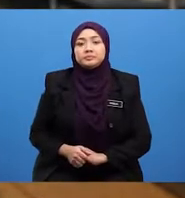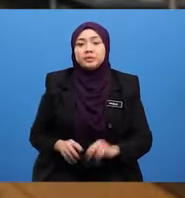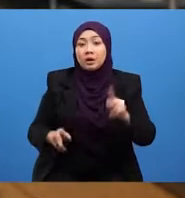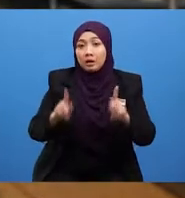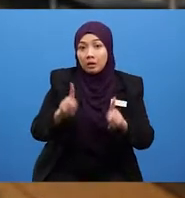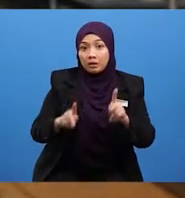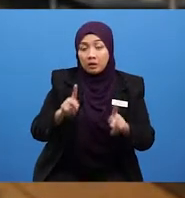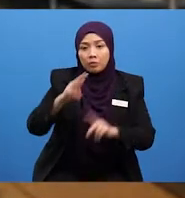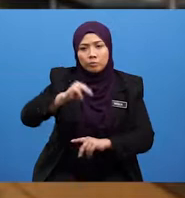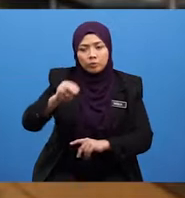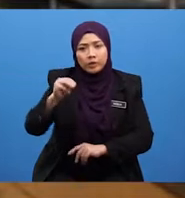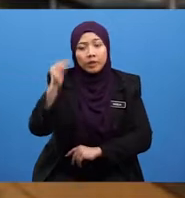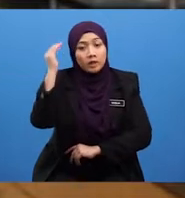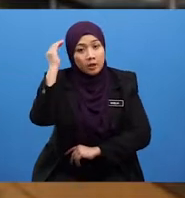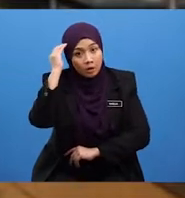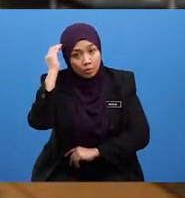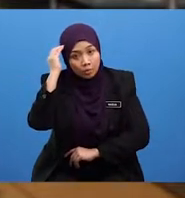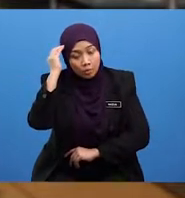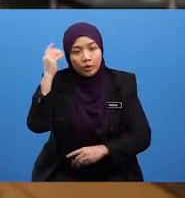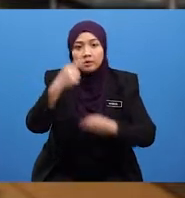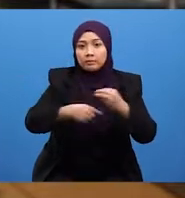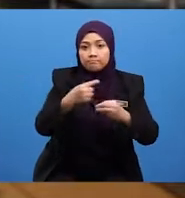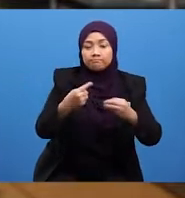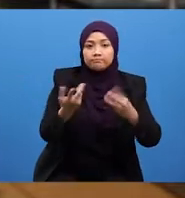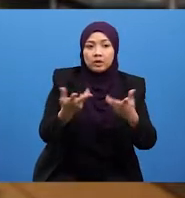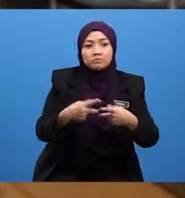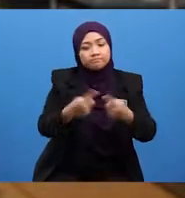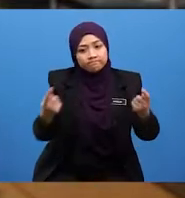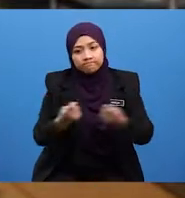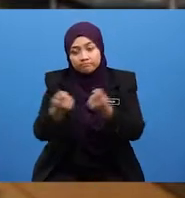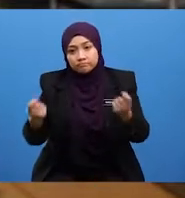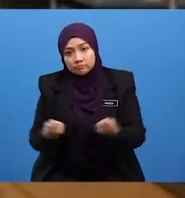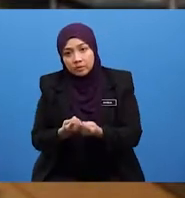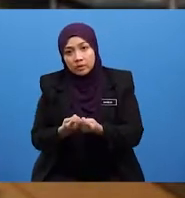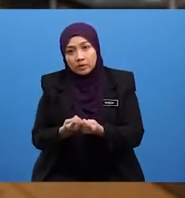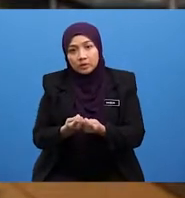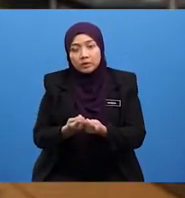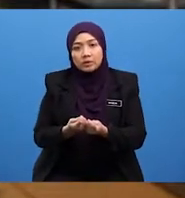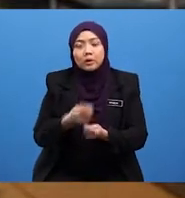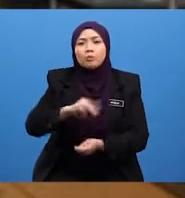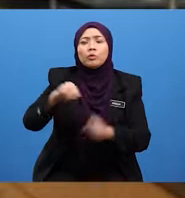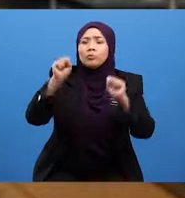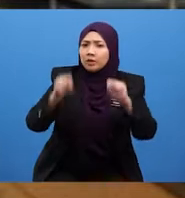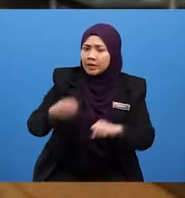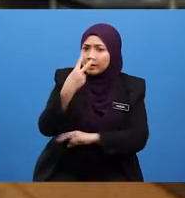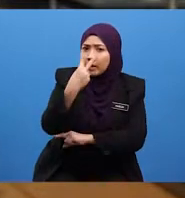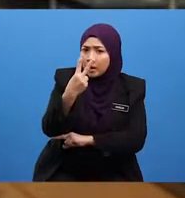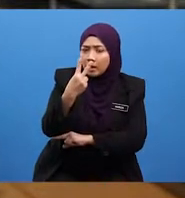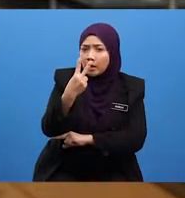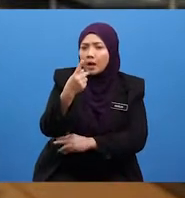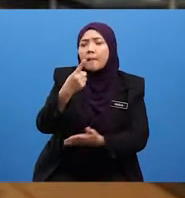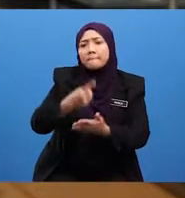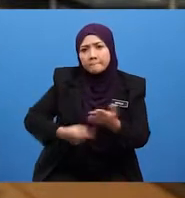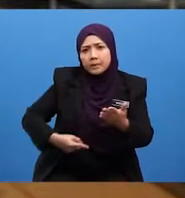murid-murid peka dengan situasi, murid-murid akan dapat melihat penggunaan